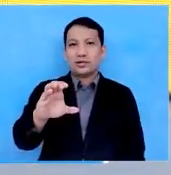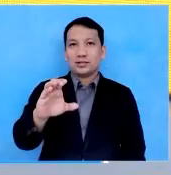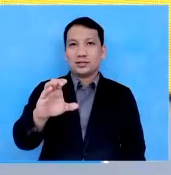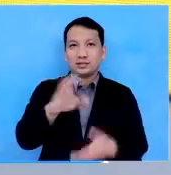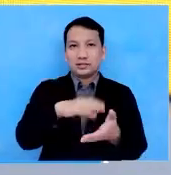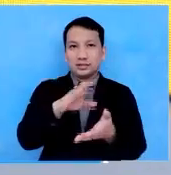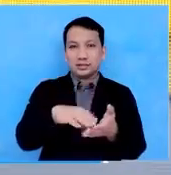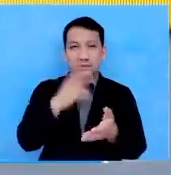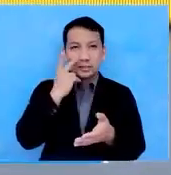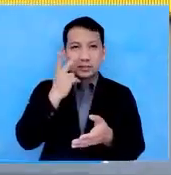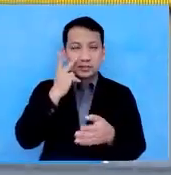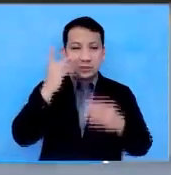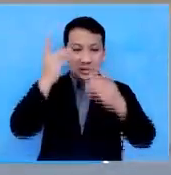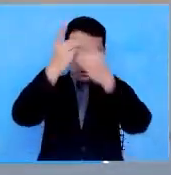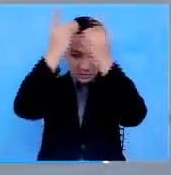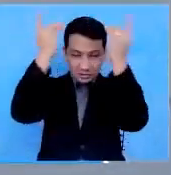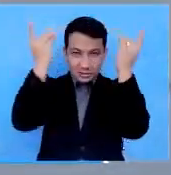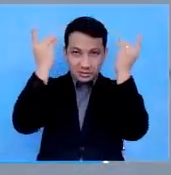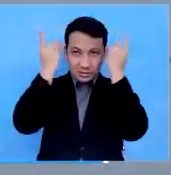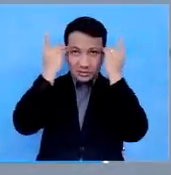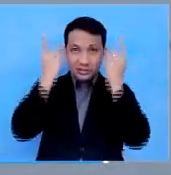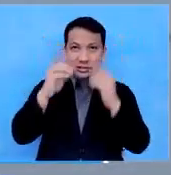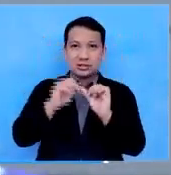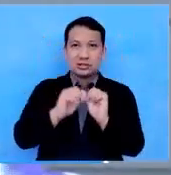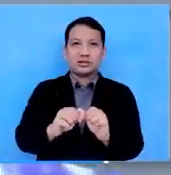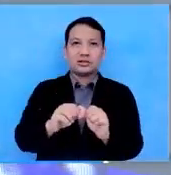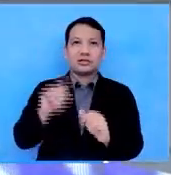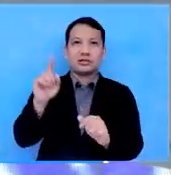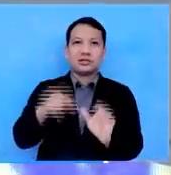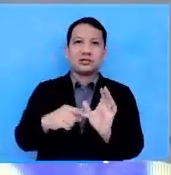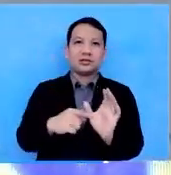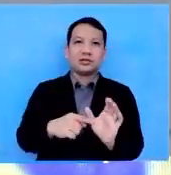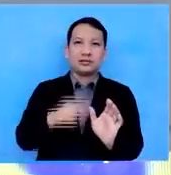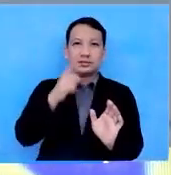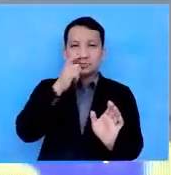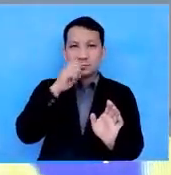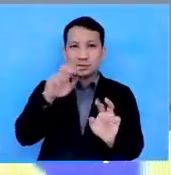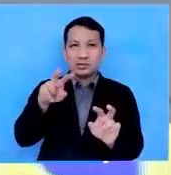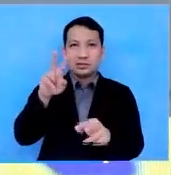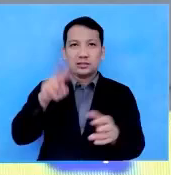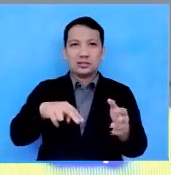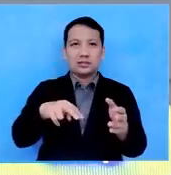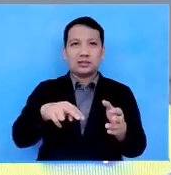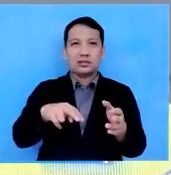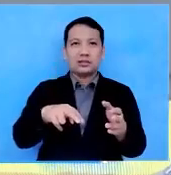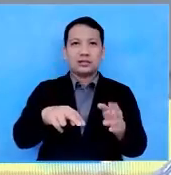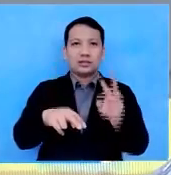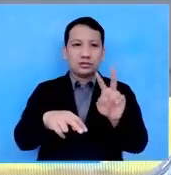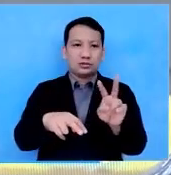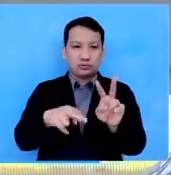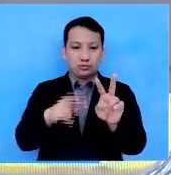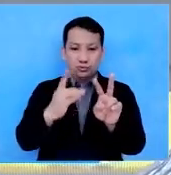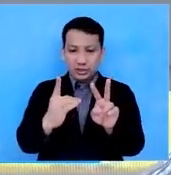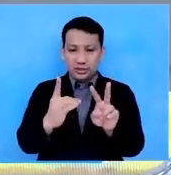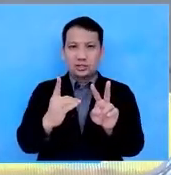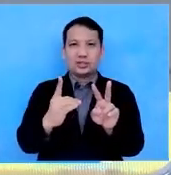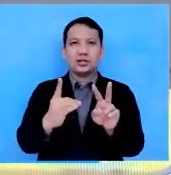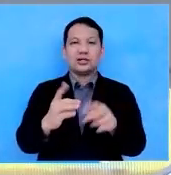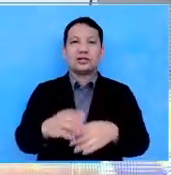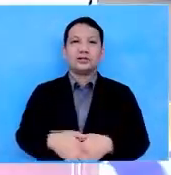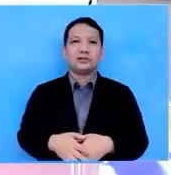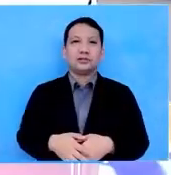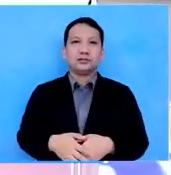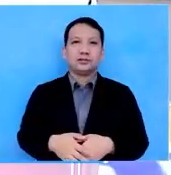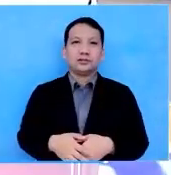mga Disney, no? Yung mga Tom and Jerry. So, ito yung mga itsura nyo na pagtitignan mo, parang two-dimensional. So yun, ang next po is pero,